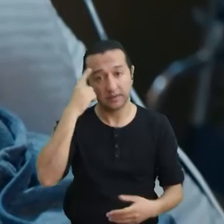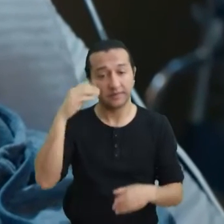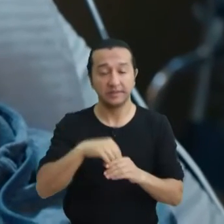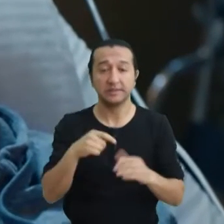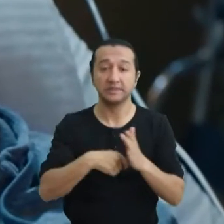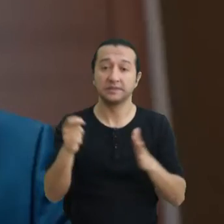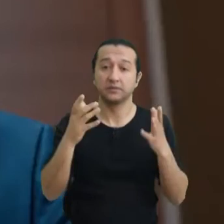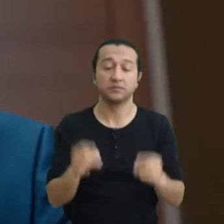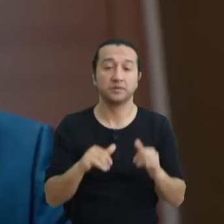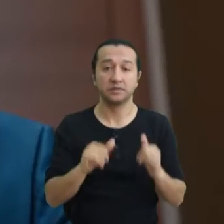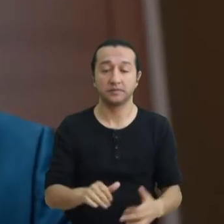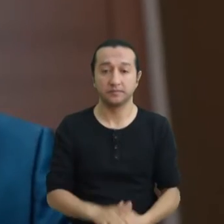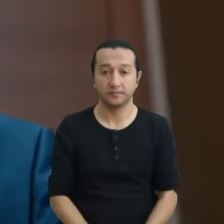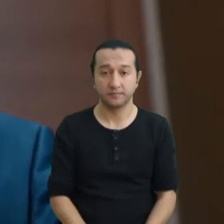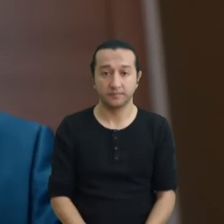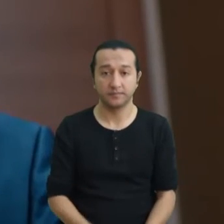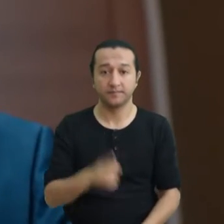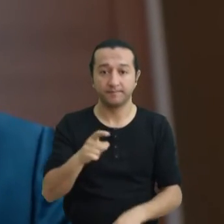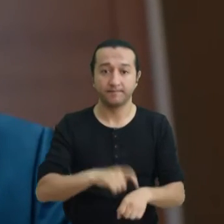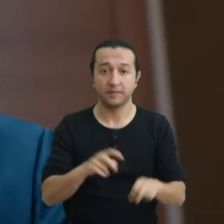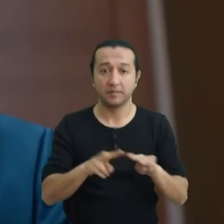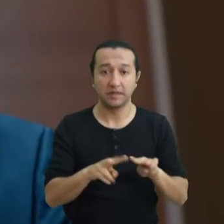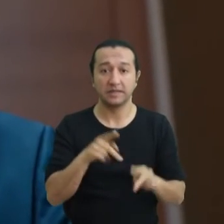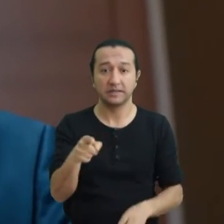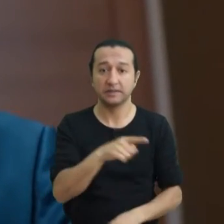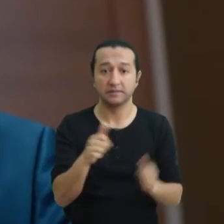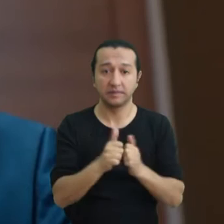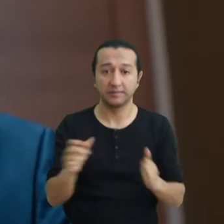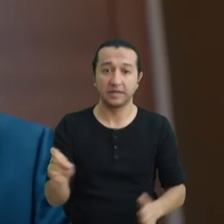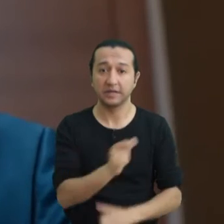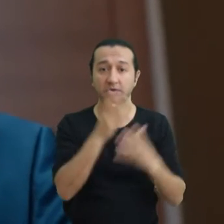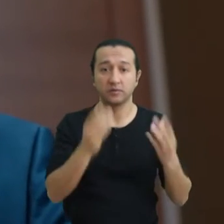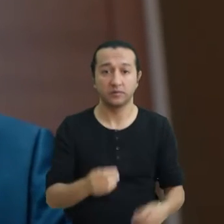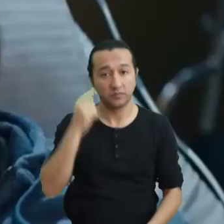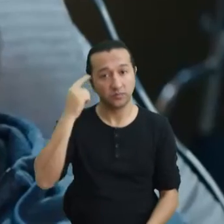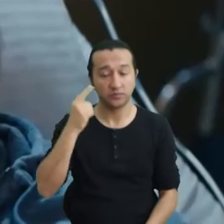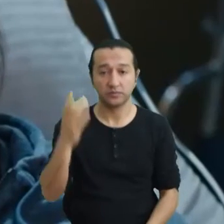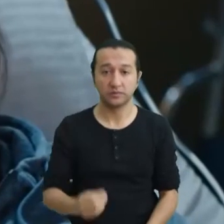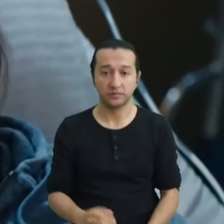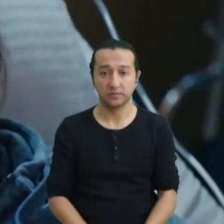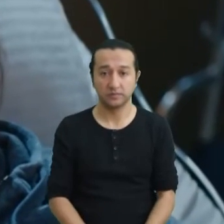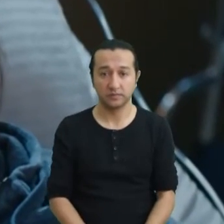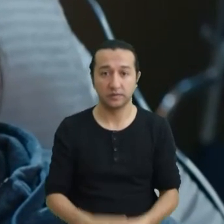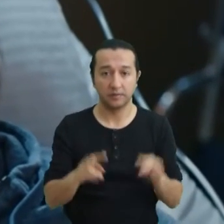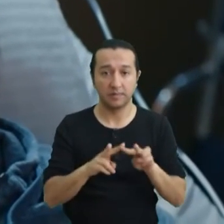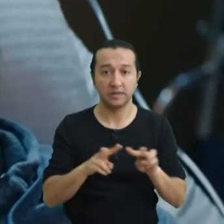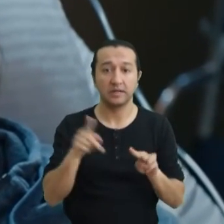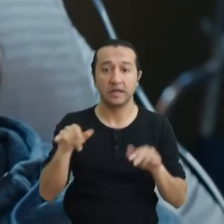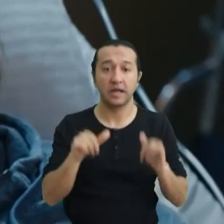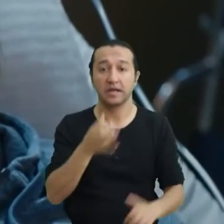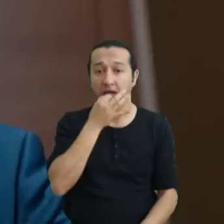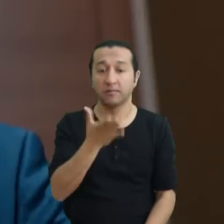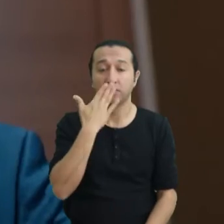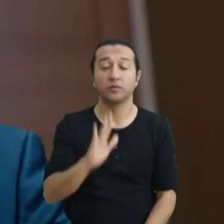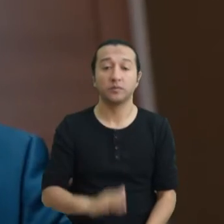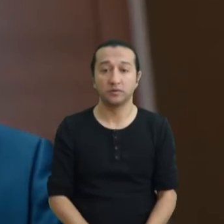Hafızamdan silinmiş sanki. O zaman Martin'in de seninle birlikte kaçırılmış olduğunu farz edeceğiz. Martin'den hala haber yok